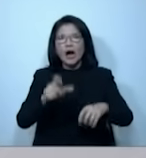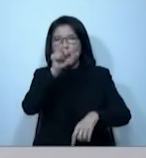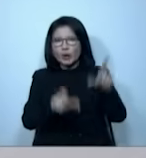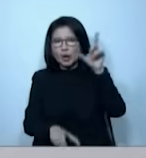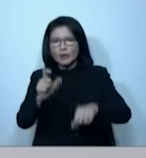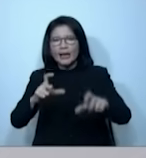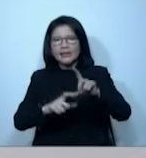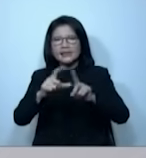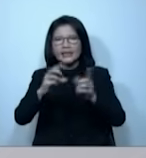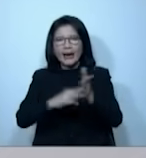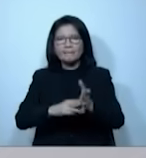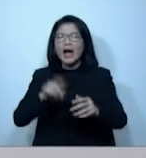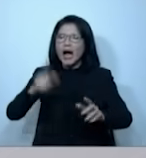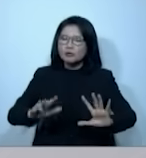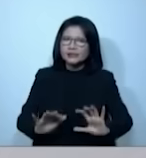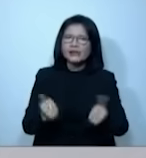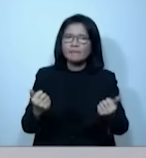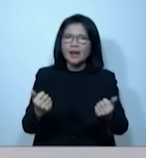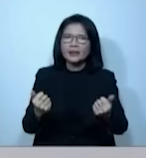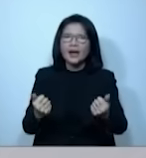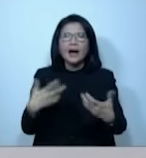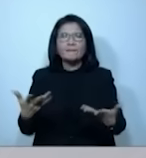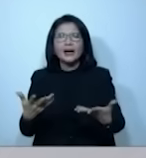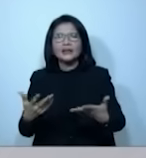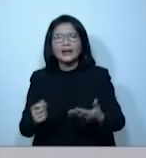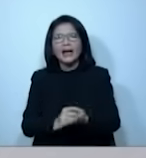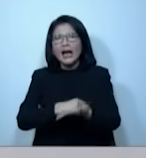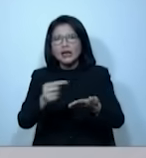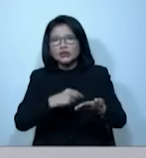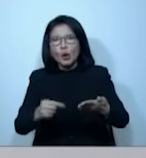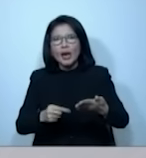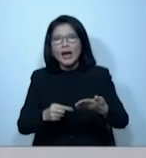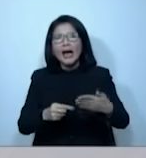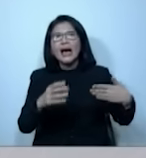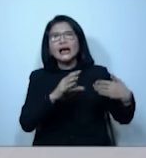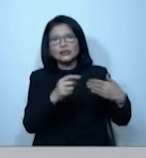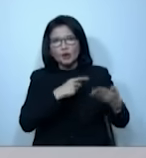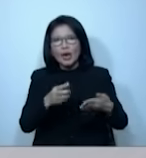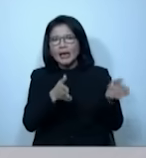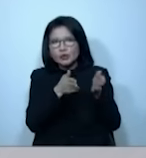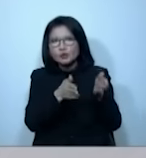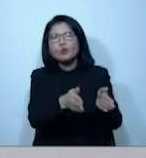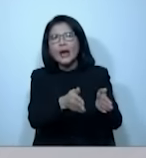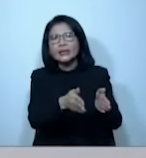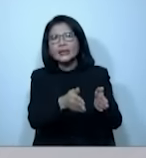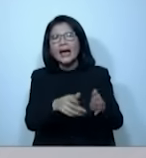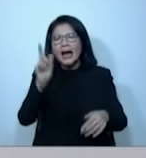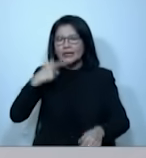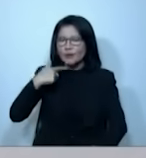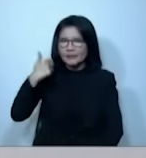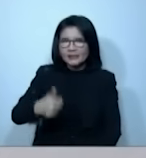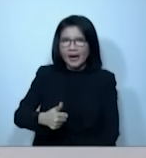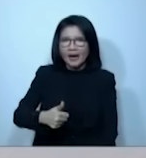menjemput itulah yang kita siapkan Apa itu sekolah vokasi enggak ada yang lain dan kemudian SDM inilah yang kita bisa